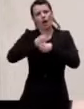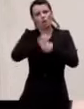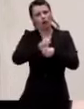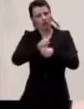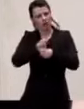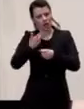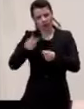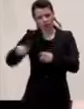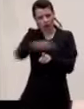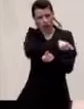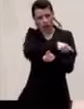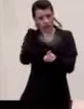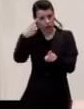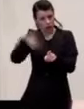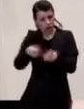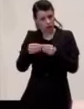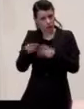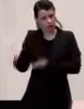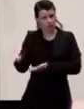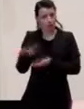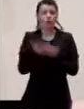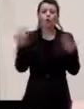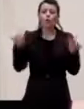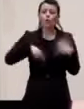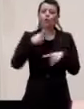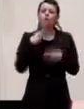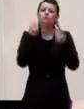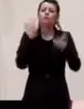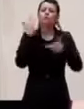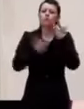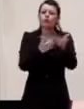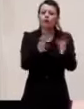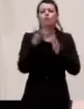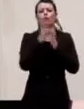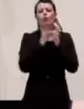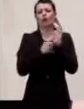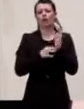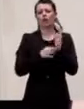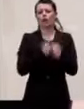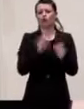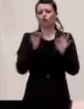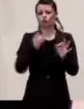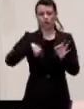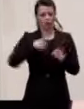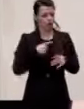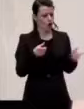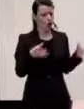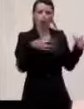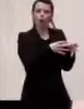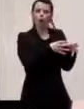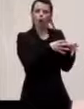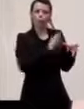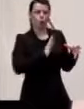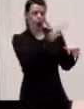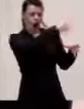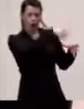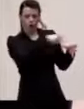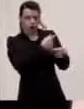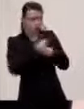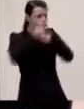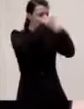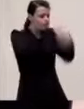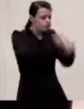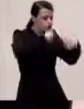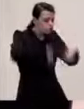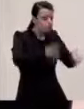quindi l'indicazione, noi assegniamo e rassegniamo le valutazioni a un ente terzo, che ci sembra il modo più